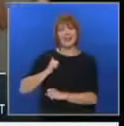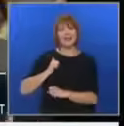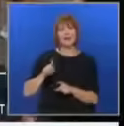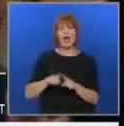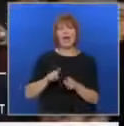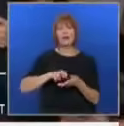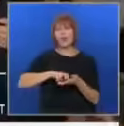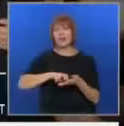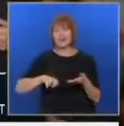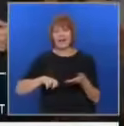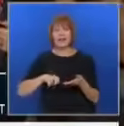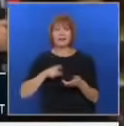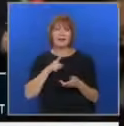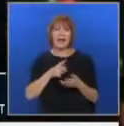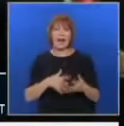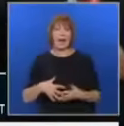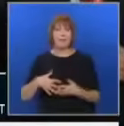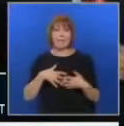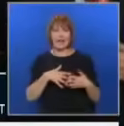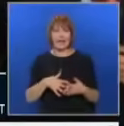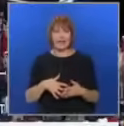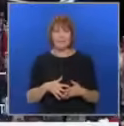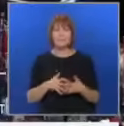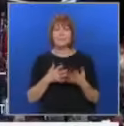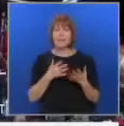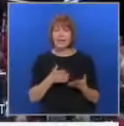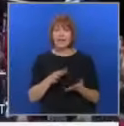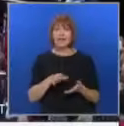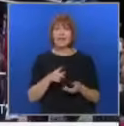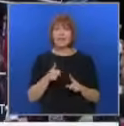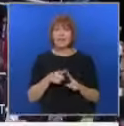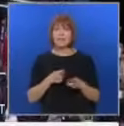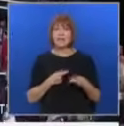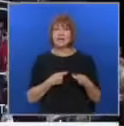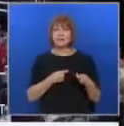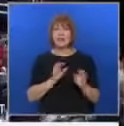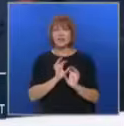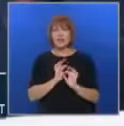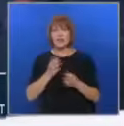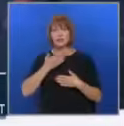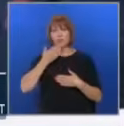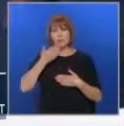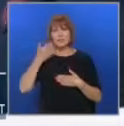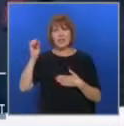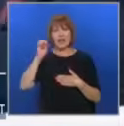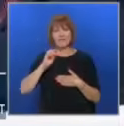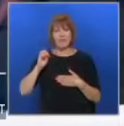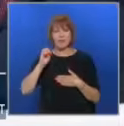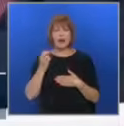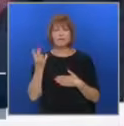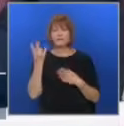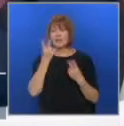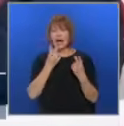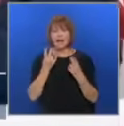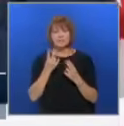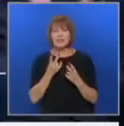американците. Твърдо подкрепя Израел. С избора на Джей Ди Ванс, Тръмп изпраща ясно послание на Европа. Става ясно и какъв е залогът